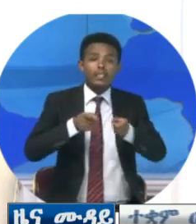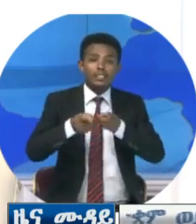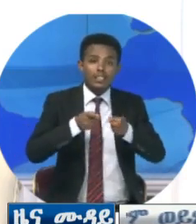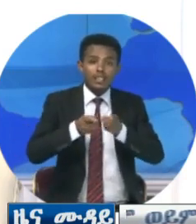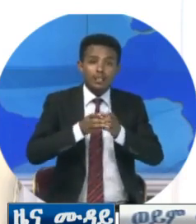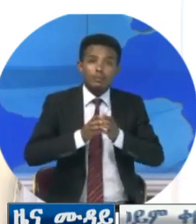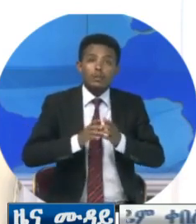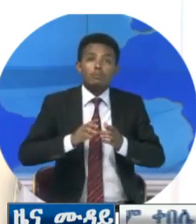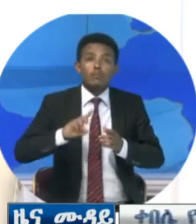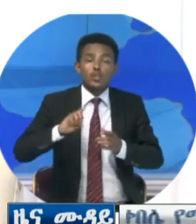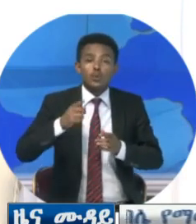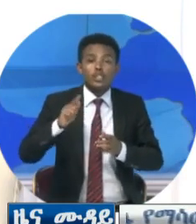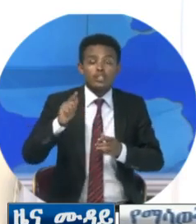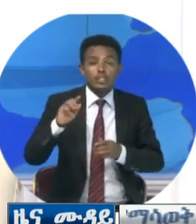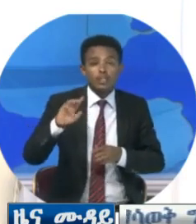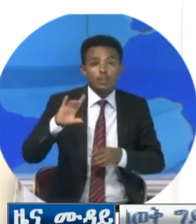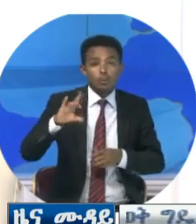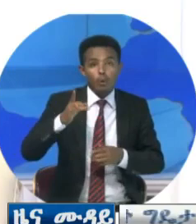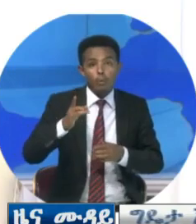በዓል በዩኔስኮ መመዝገቡ